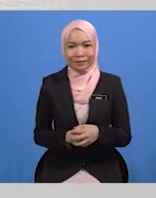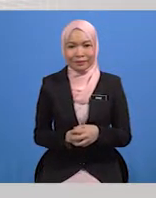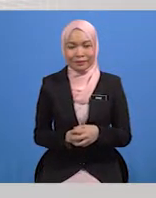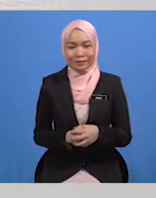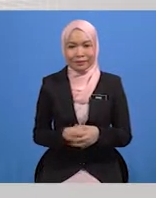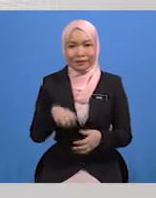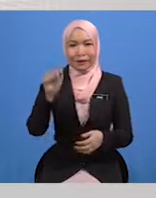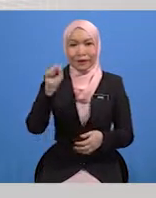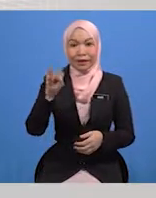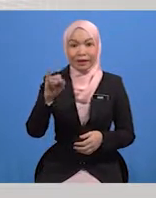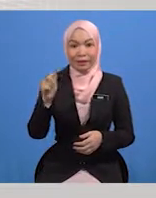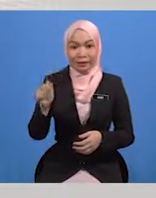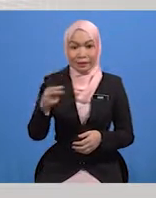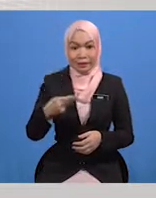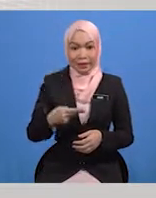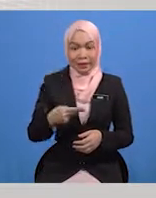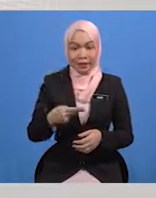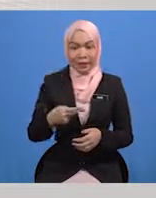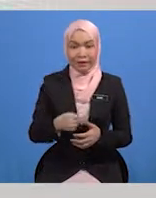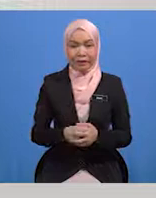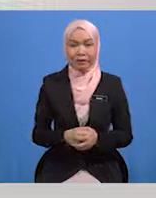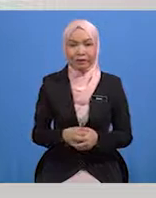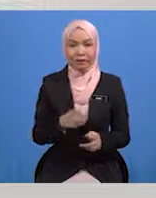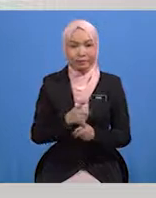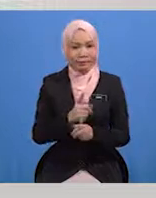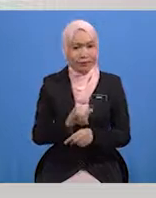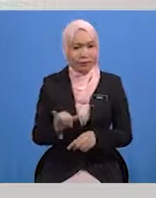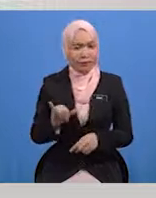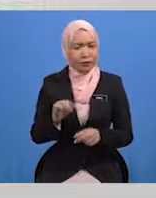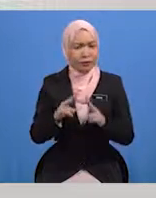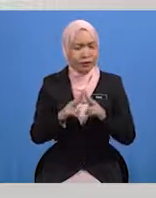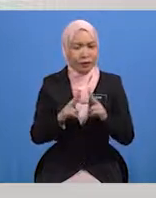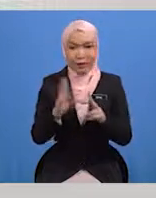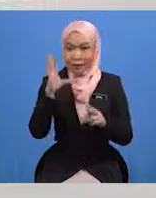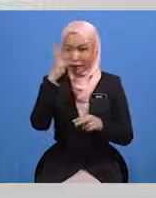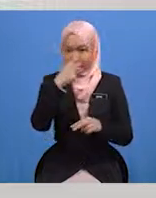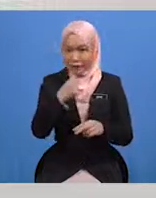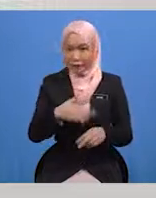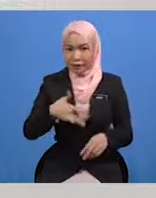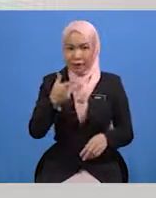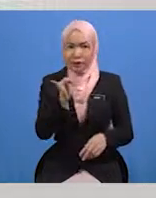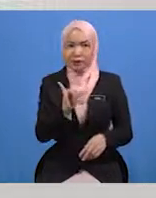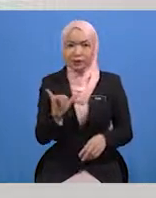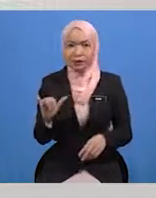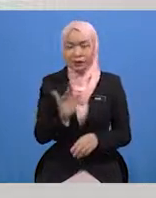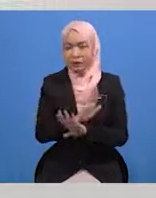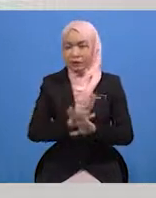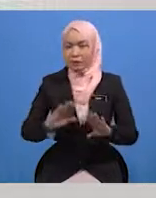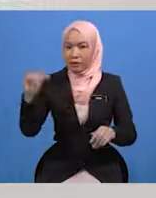Asiah Samiah sebenarnya sangat jelita. Rasanya